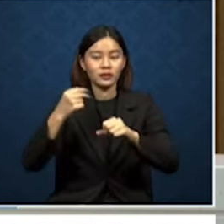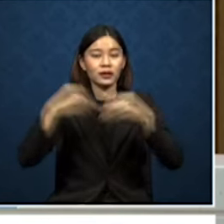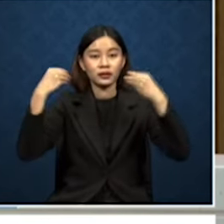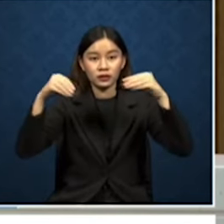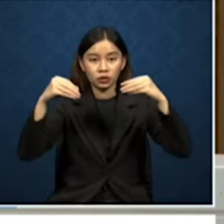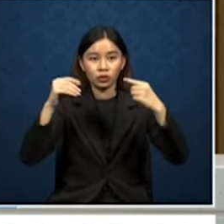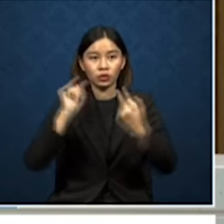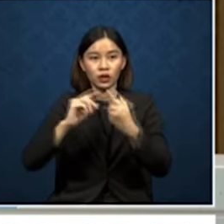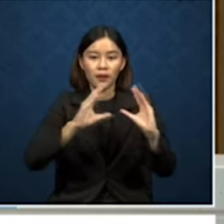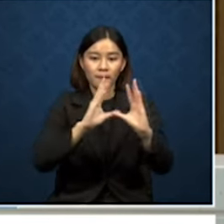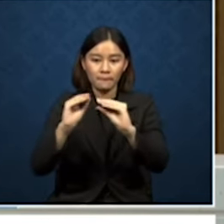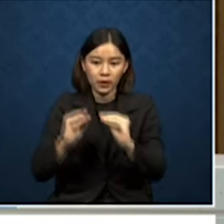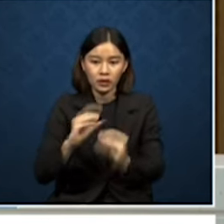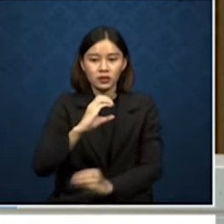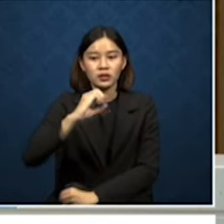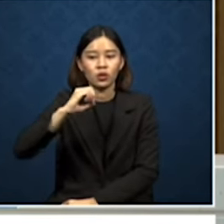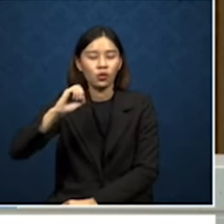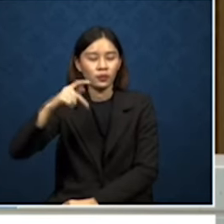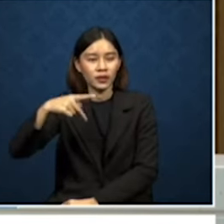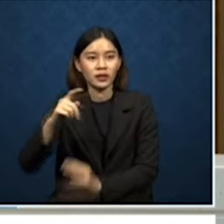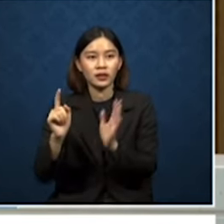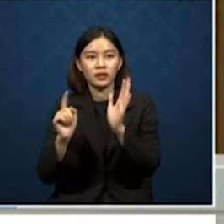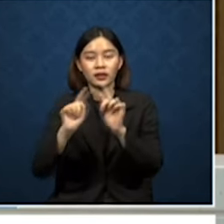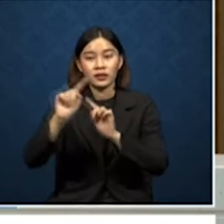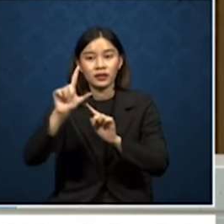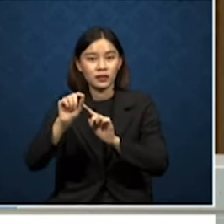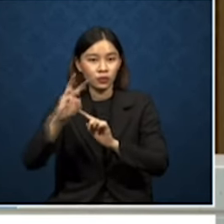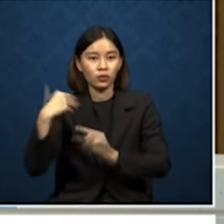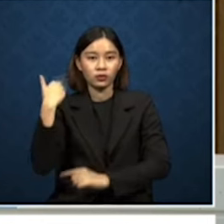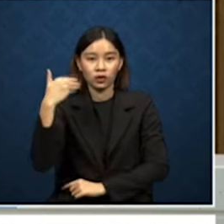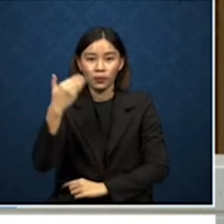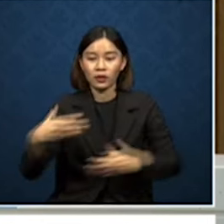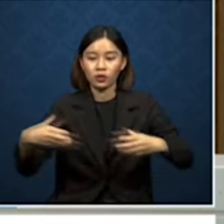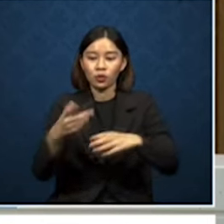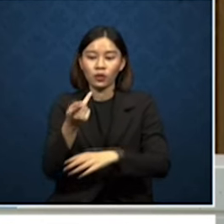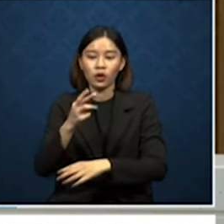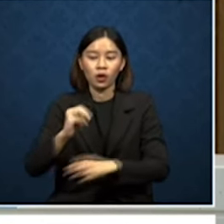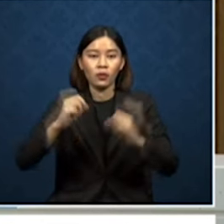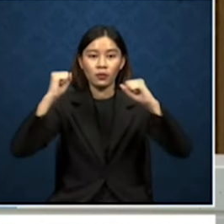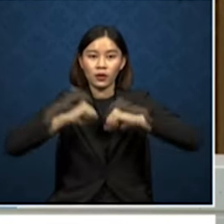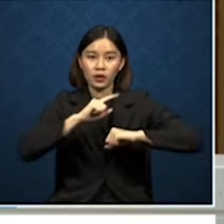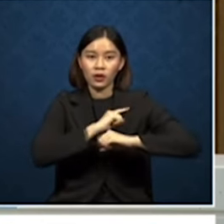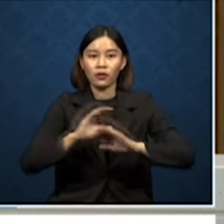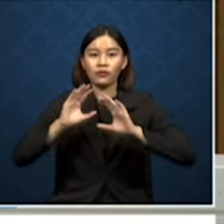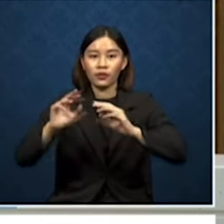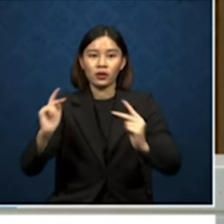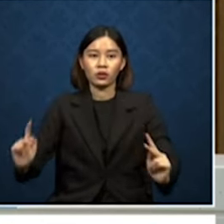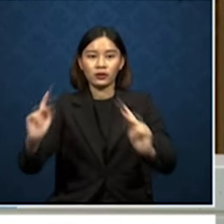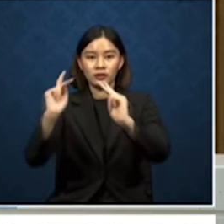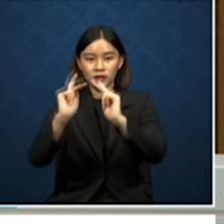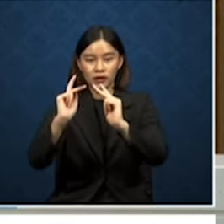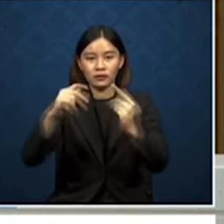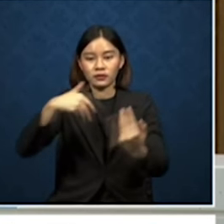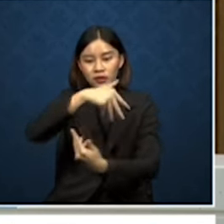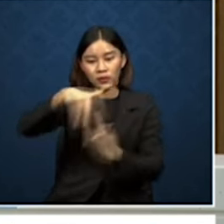การประชุมCOP 26และต่อมาคณะรัฐมนตรีได้มีมติมอบหมายให้กระทรวงทรัพยากรธรรมชาติ